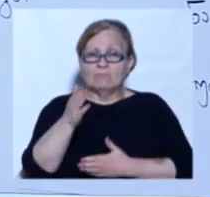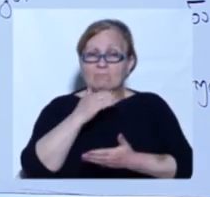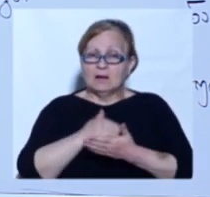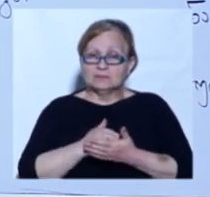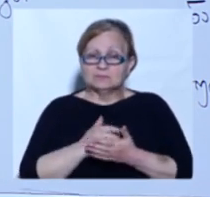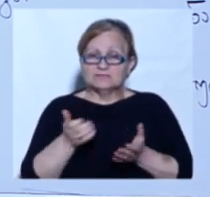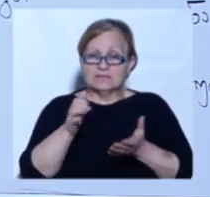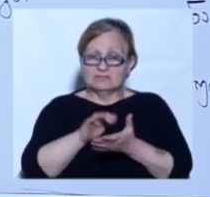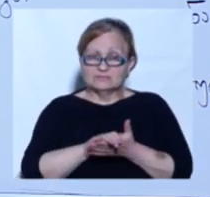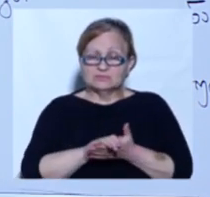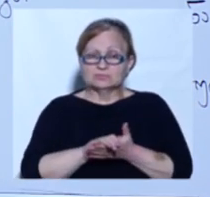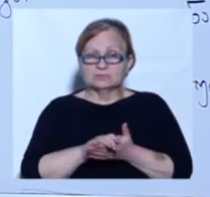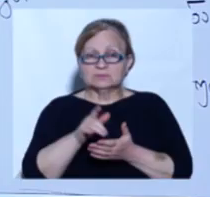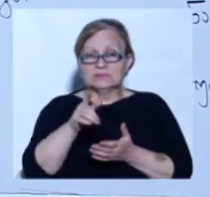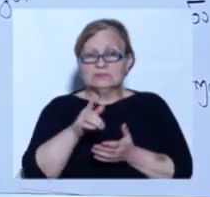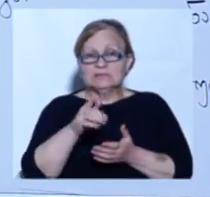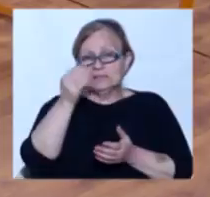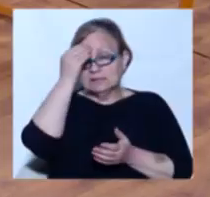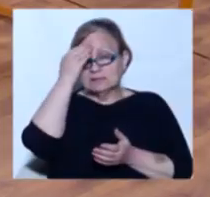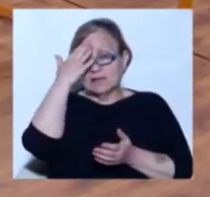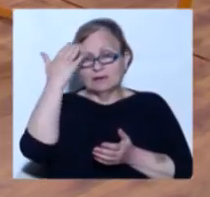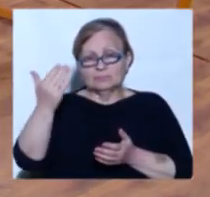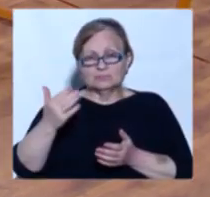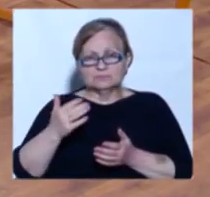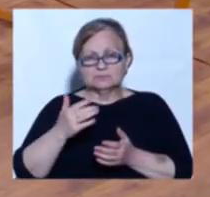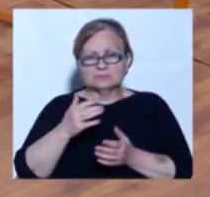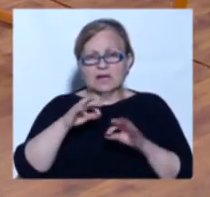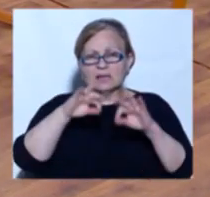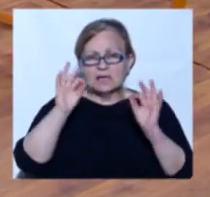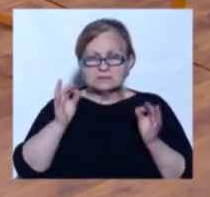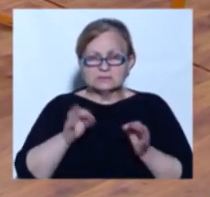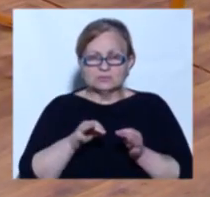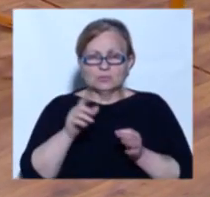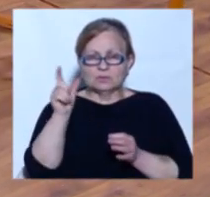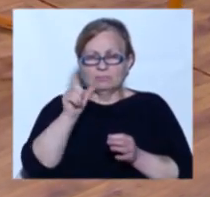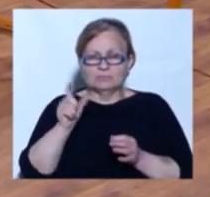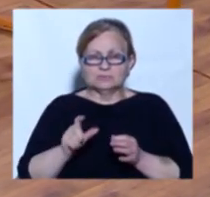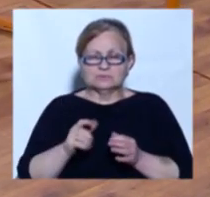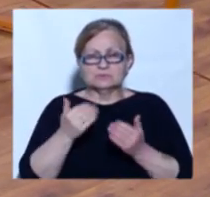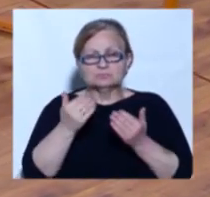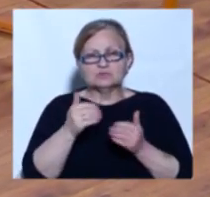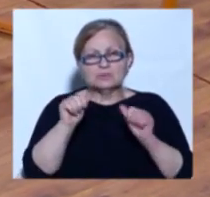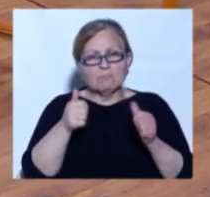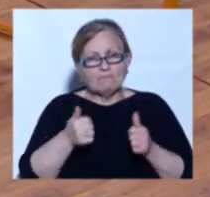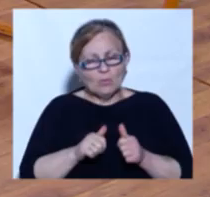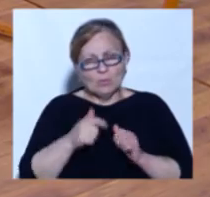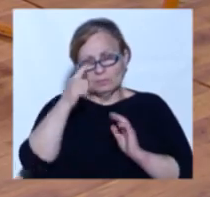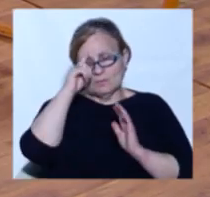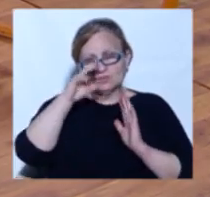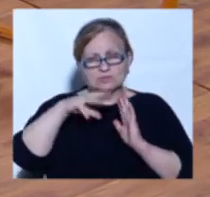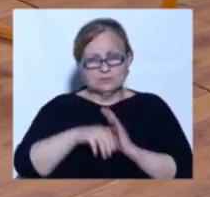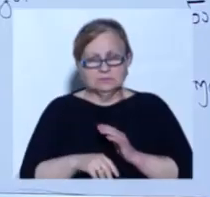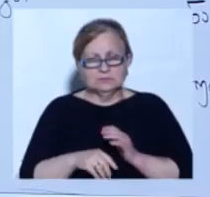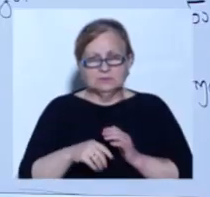გავეცნოთ იაპონური კლასიკური პოეზიის ნიმუშებს, დავაკვირდეთ ჰაიკუს შინაარს, ფორმას და